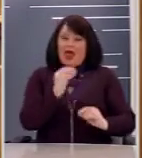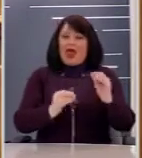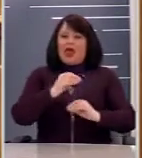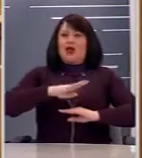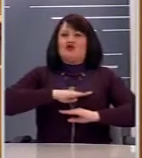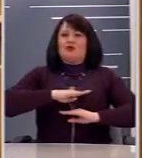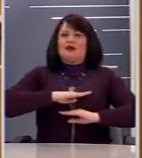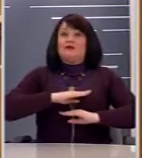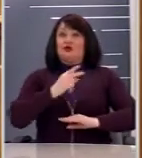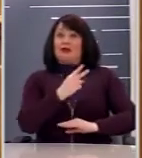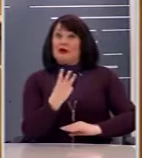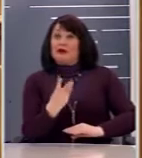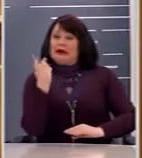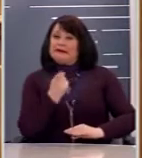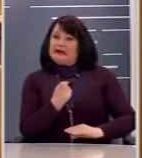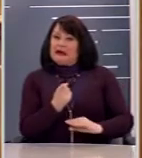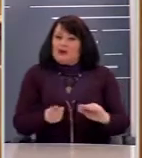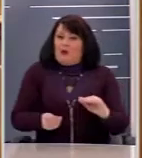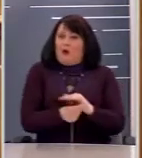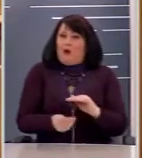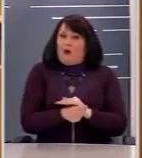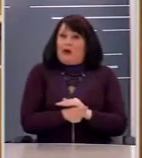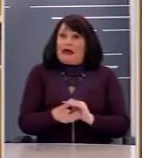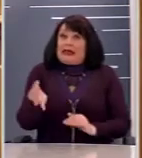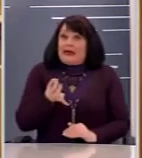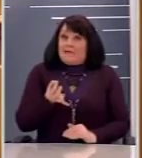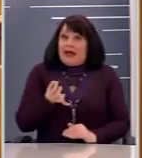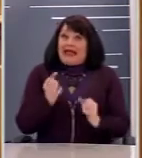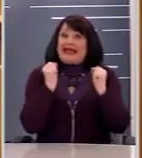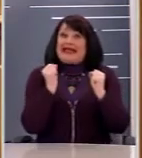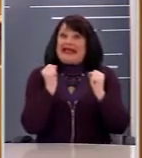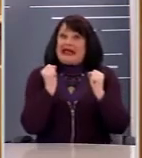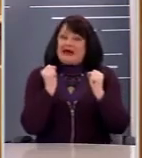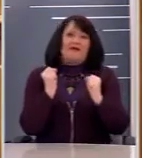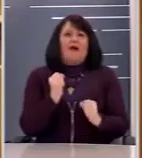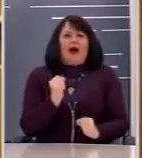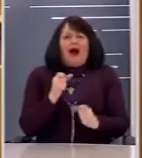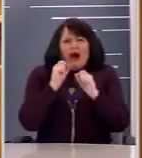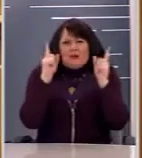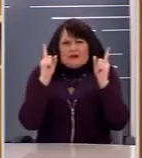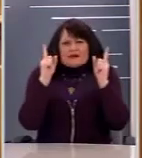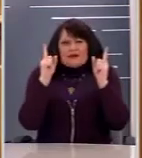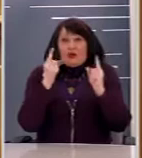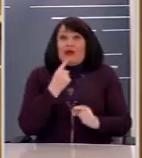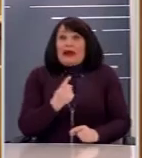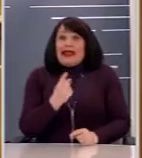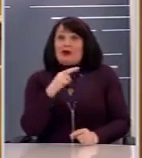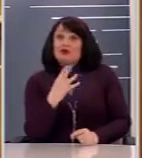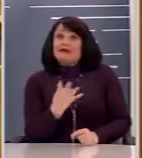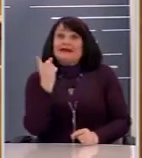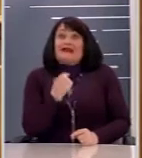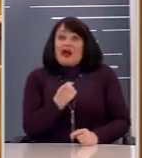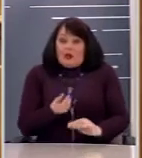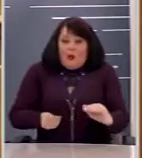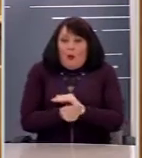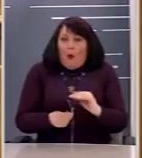το 2-3%, αναφέρεται στο χώρο της υγείας, η μίζα ανέρχονταν στο ηλικιώδες, το απίστευτο ποσοστό του 24%.